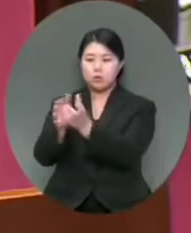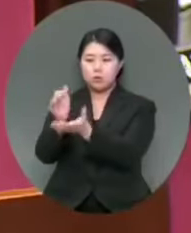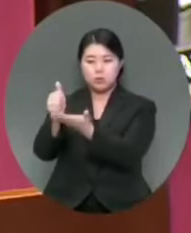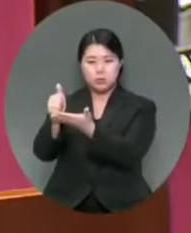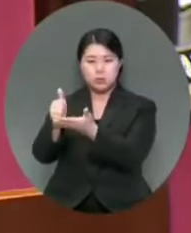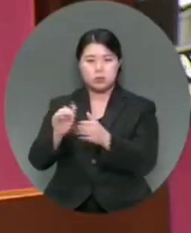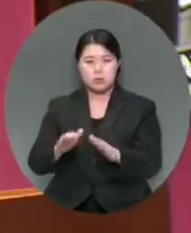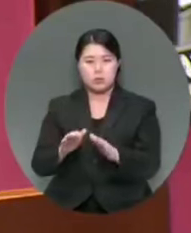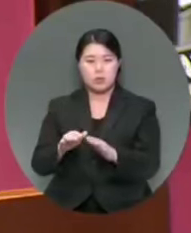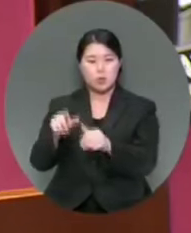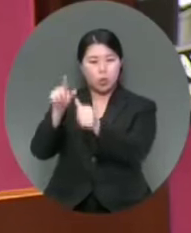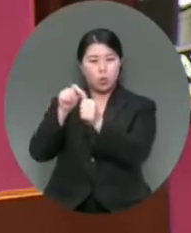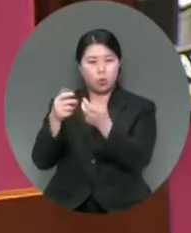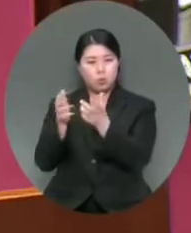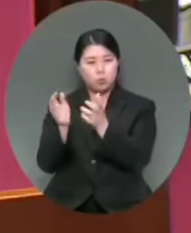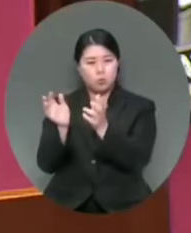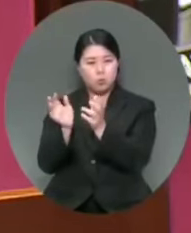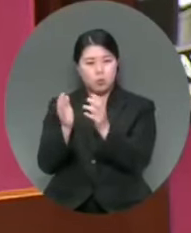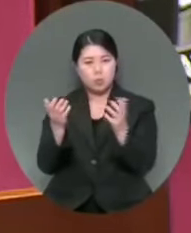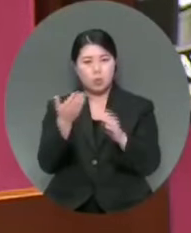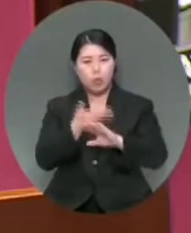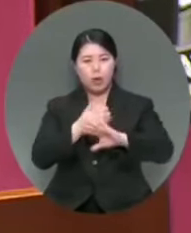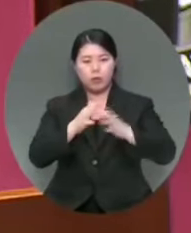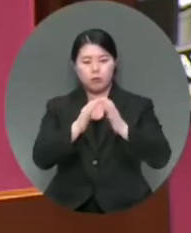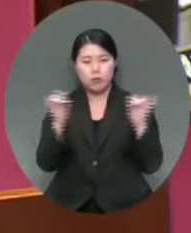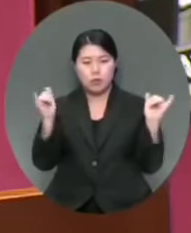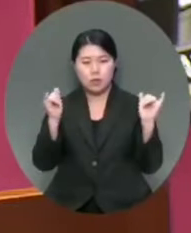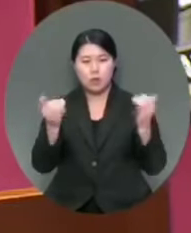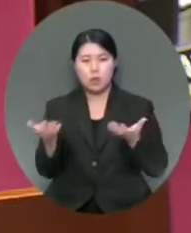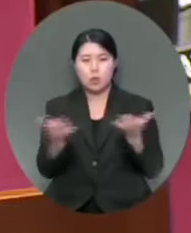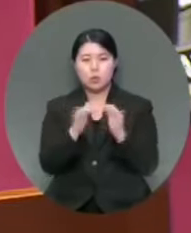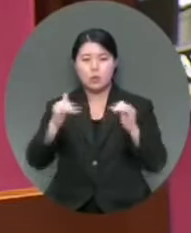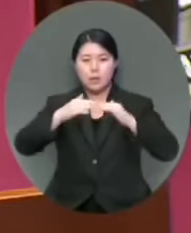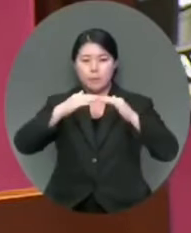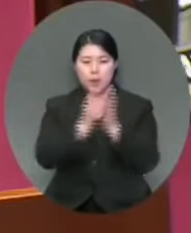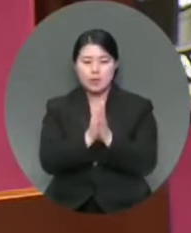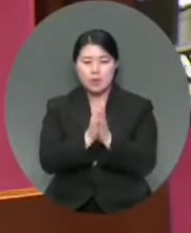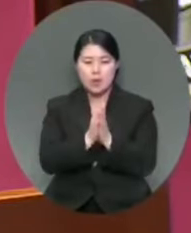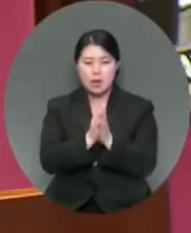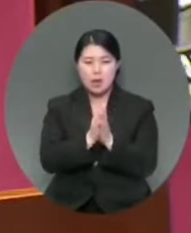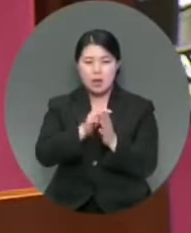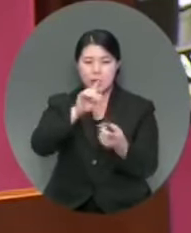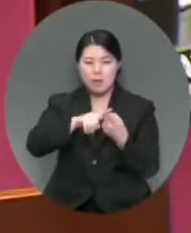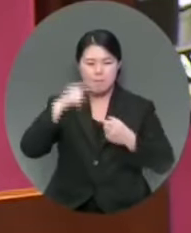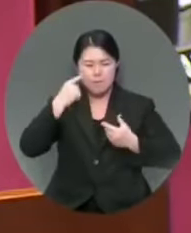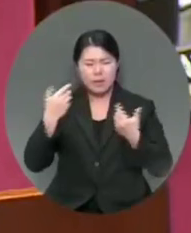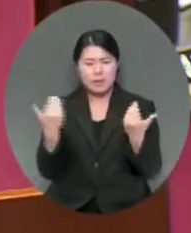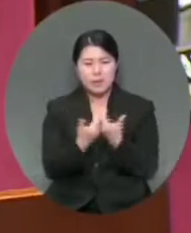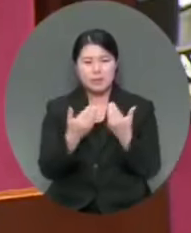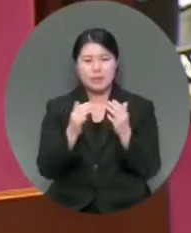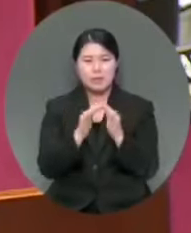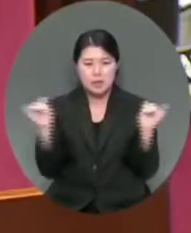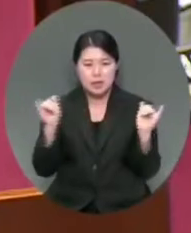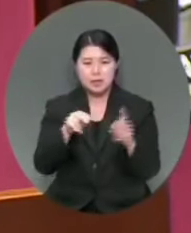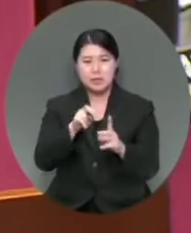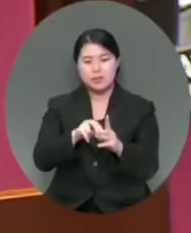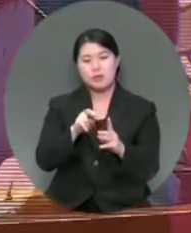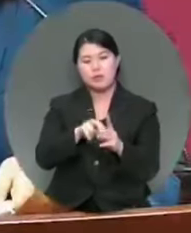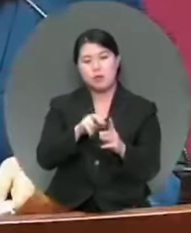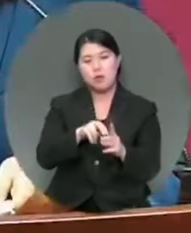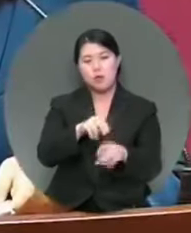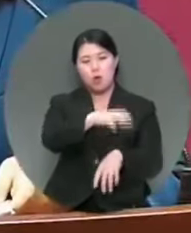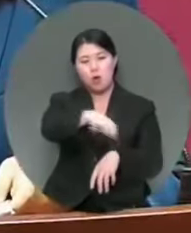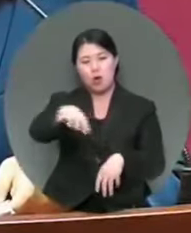여기 고용노동부 외국인 노동자 지원센터 폐쇄에 반대하는 전국 외국인 노동자 지원센터 협의회